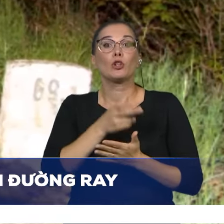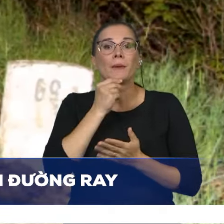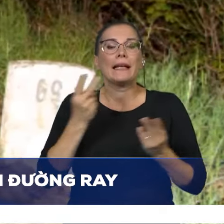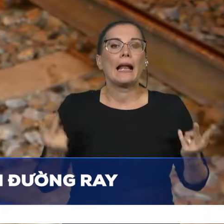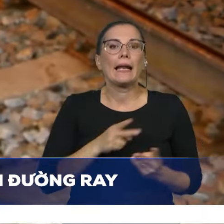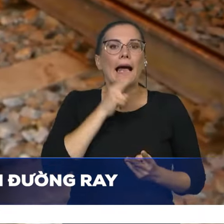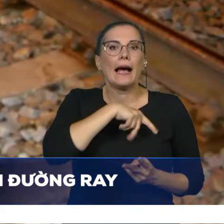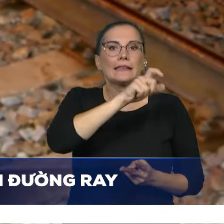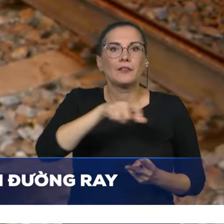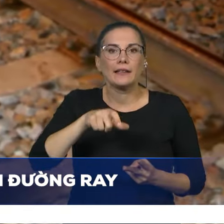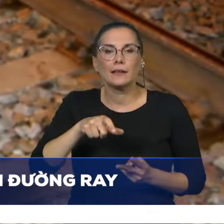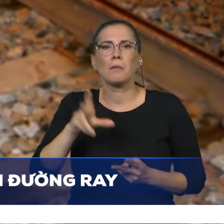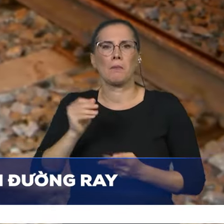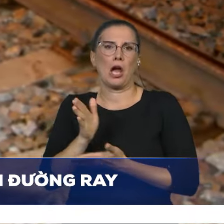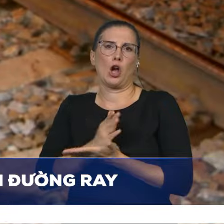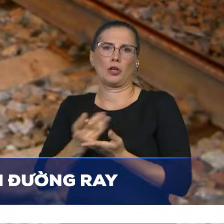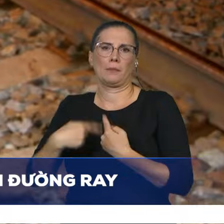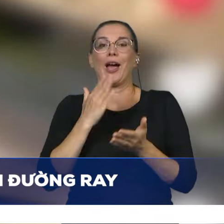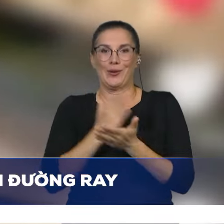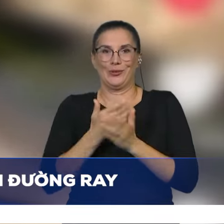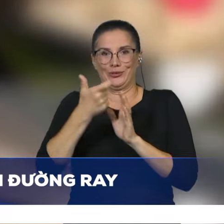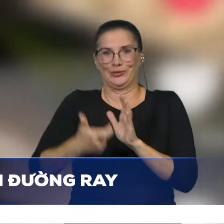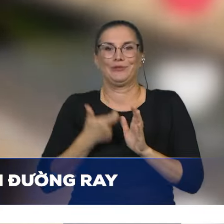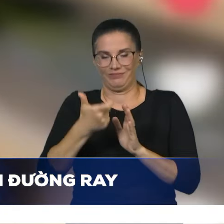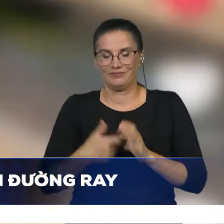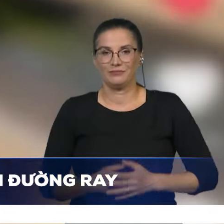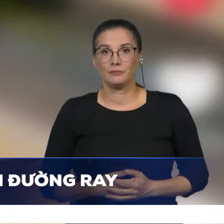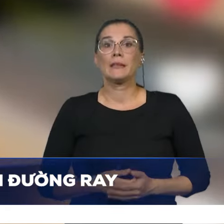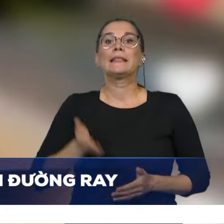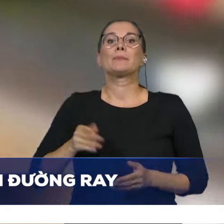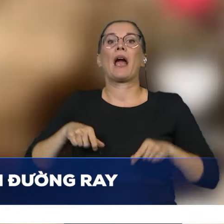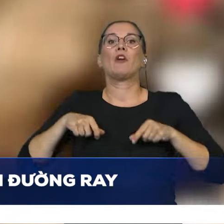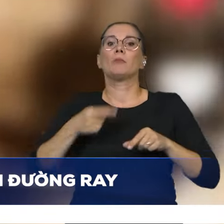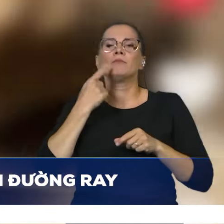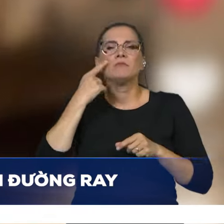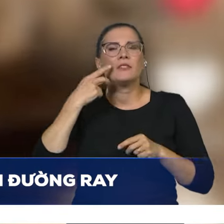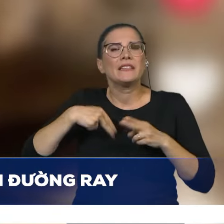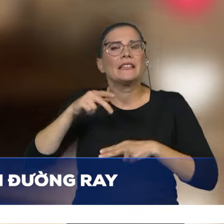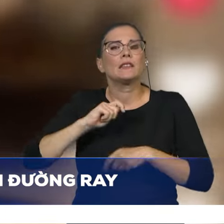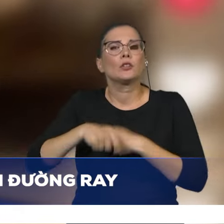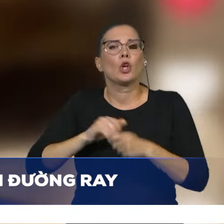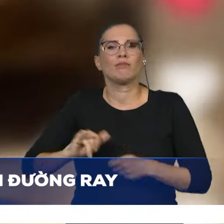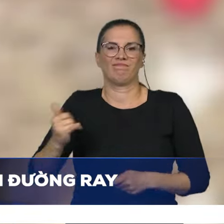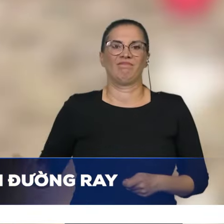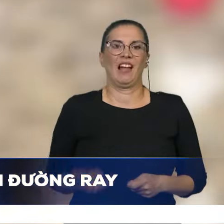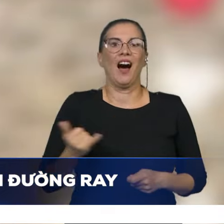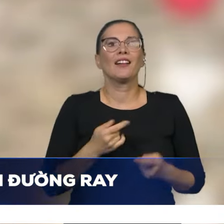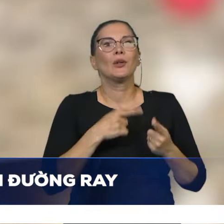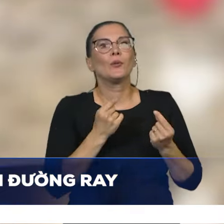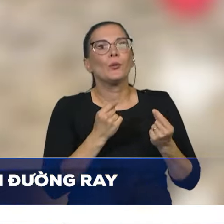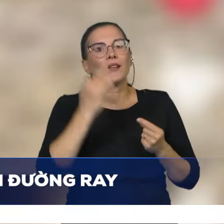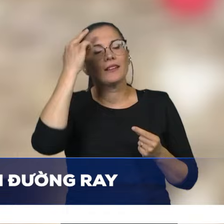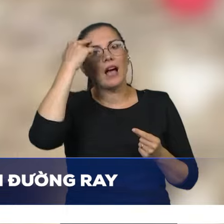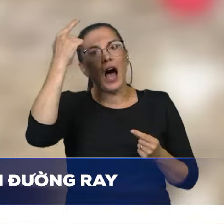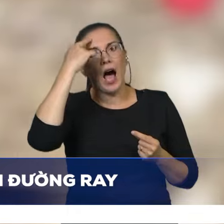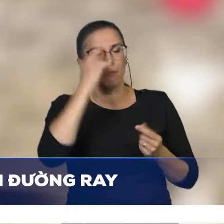Đường sắt, thủ phạm thường là thanh niên lấy cảm hứng từ mạng xã hội. Họ không nhận ra rằng việc vào đường ray là bị cấm và nguy hiểm. Đồng thời, việc